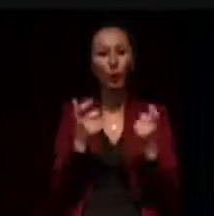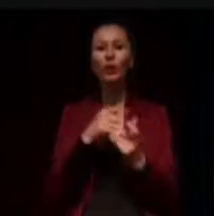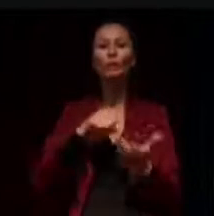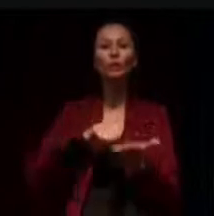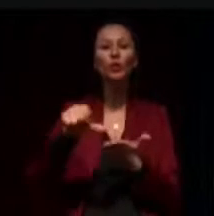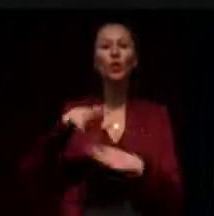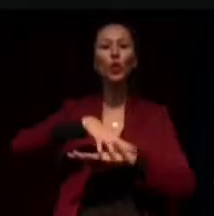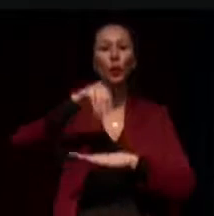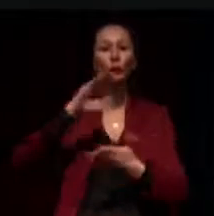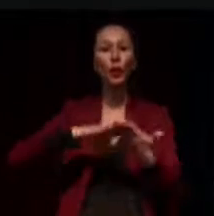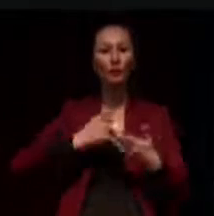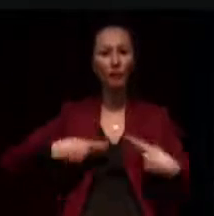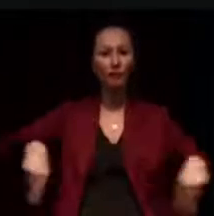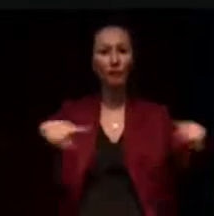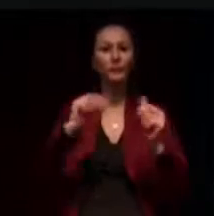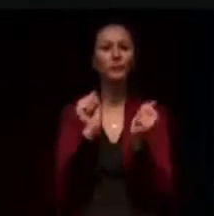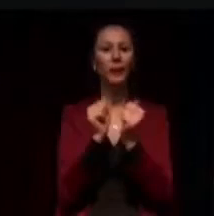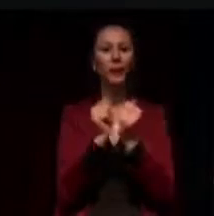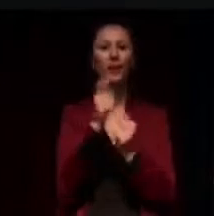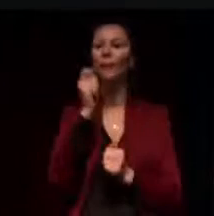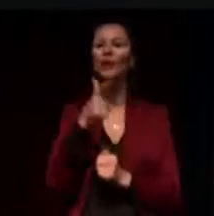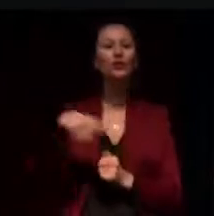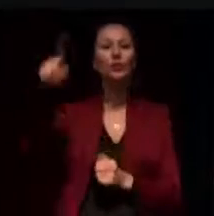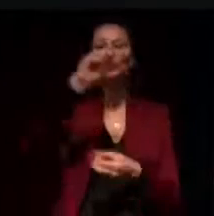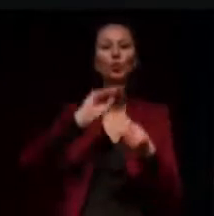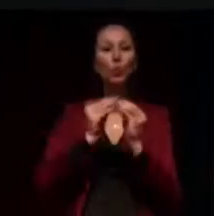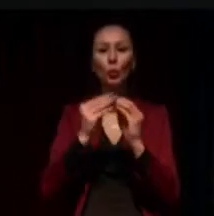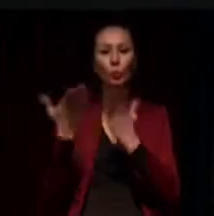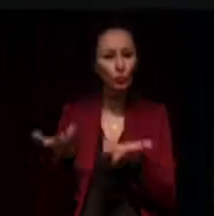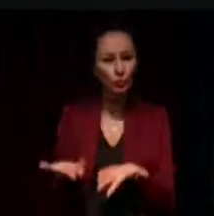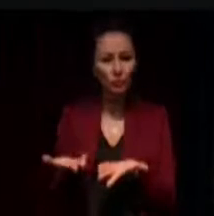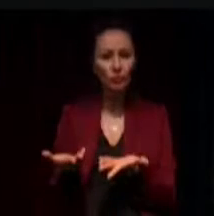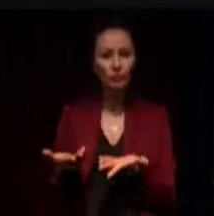bütün komisyon arkadaşlarımızla birlikte ilçelerin sorunları